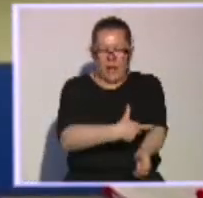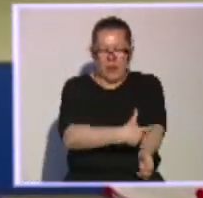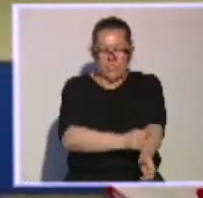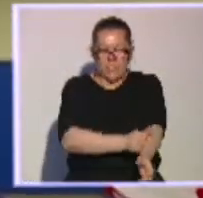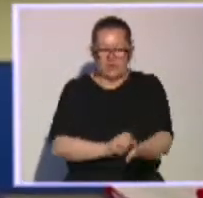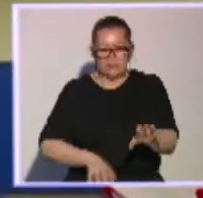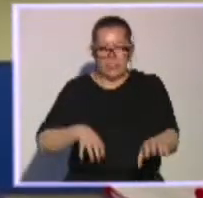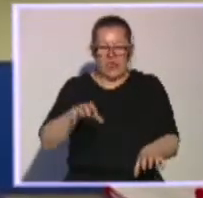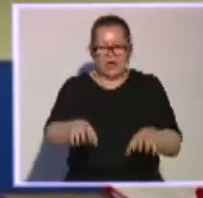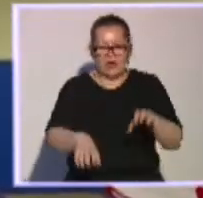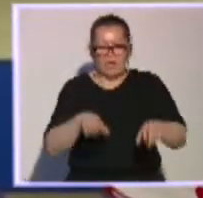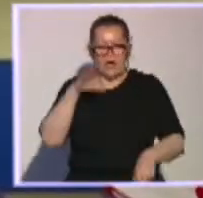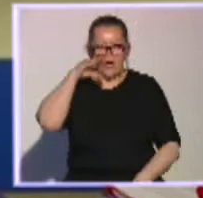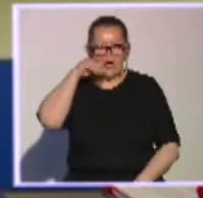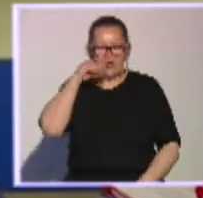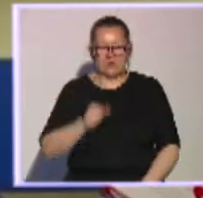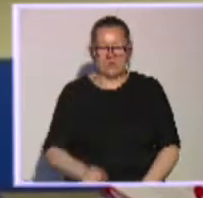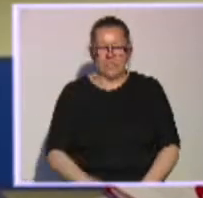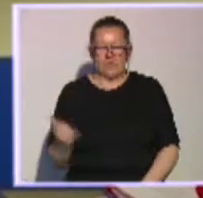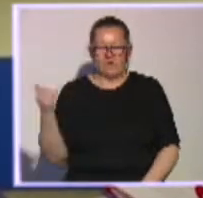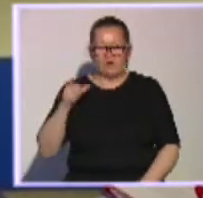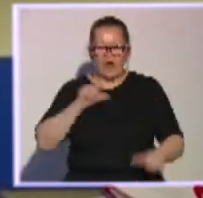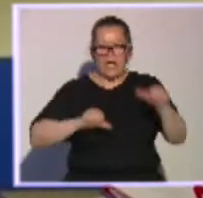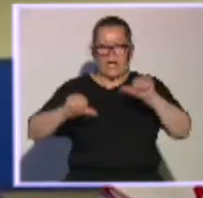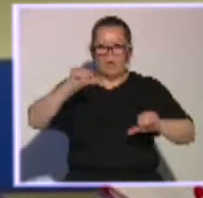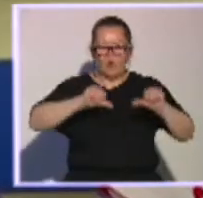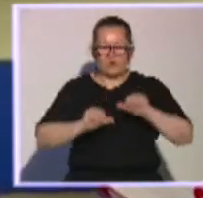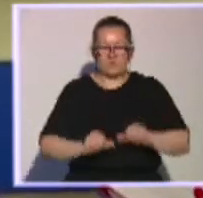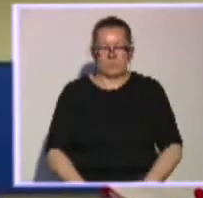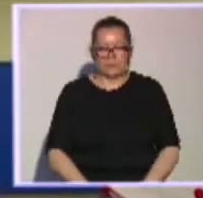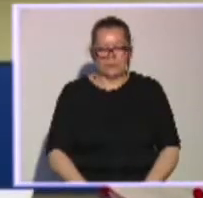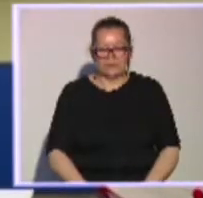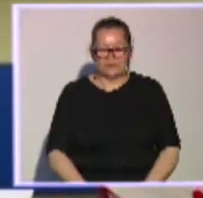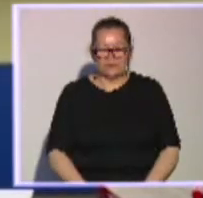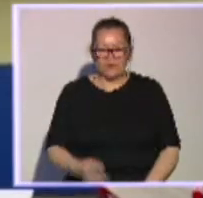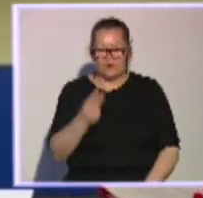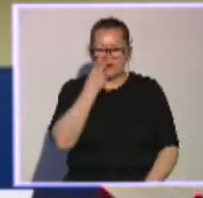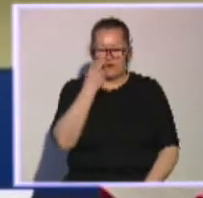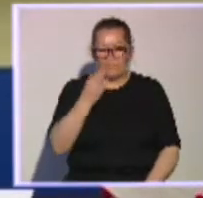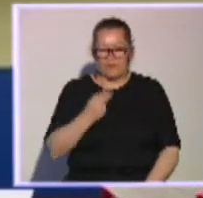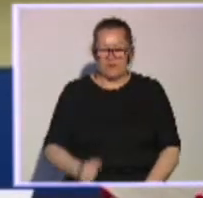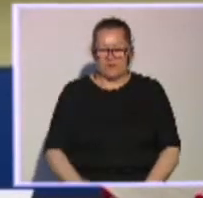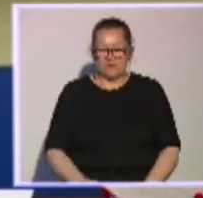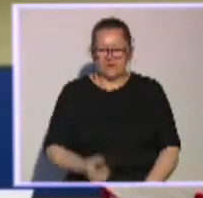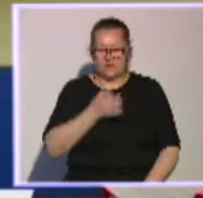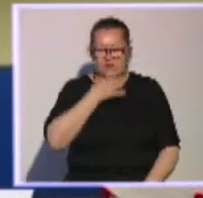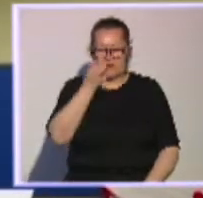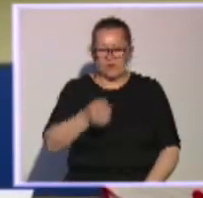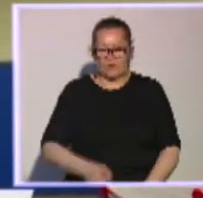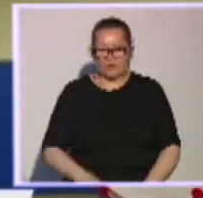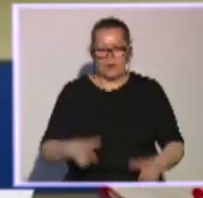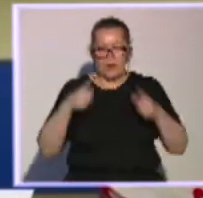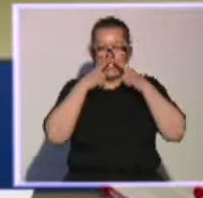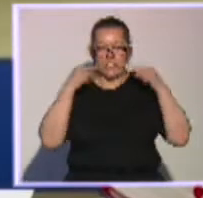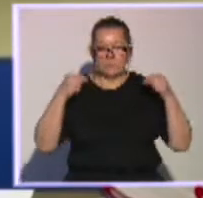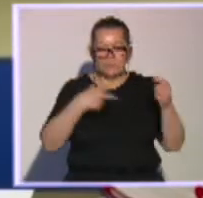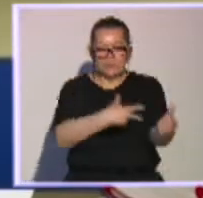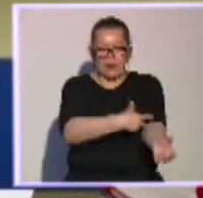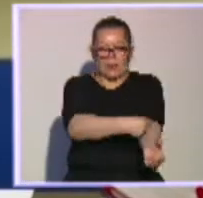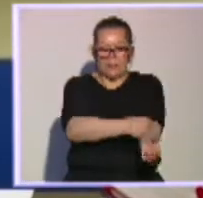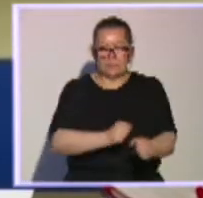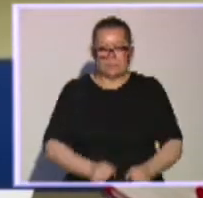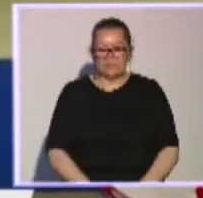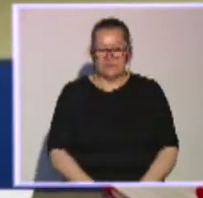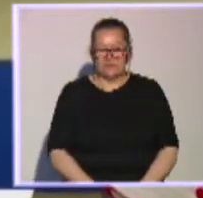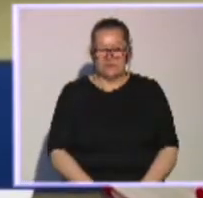vor aduce la laboratorul nostru. Noi o să facem un examen anatomopatologic. Se vor recolta și probe care vor fi